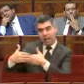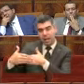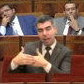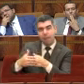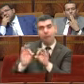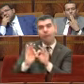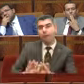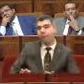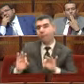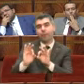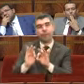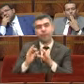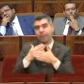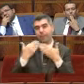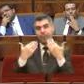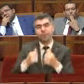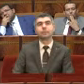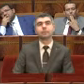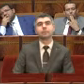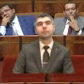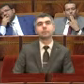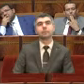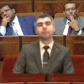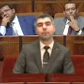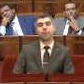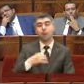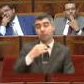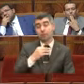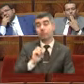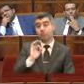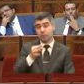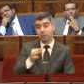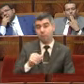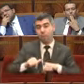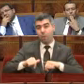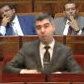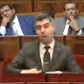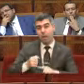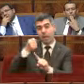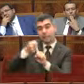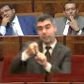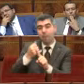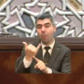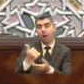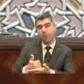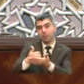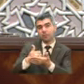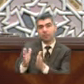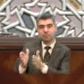تستفيد لا تستفيد، ولهذا يجب أن تقوم الوزارة. شكرا شكرا سيد